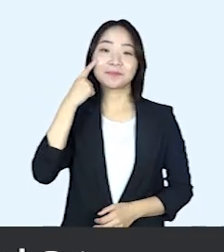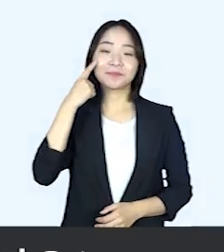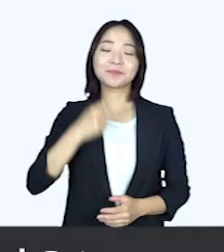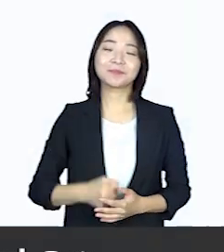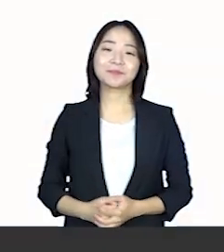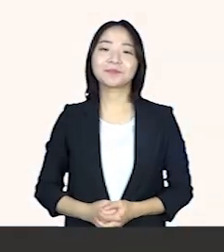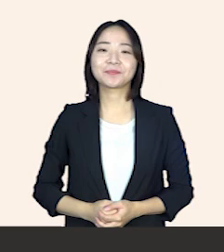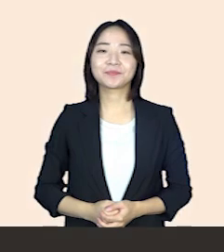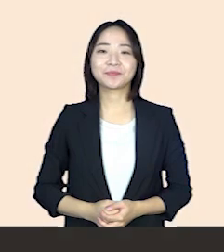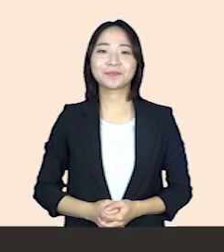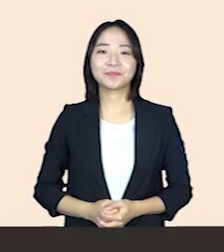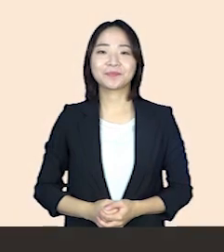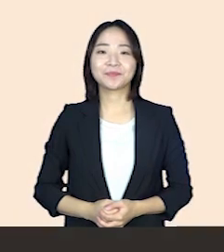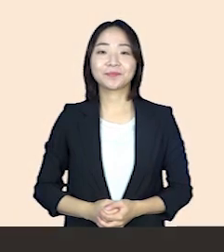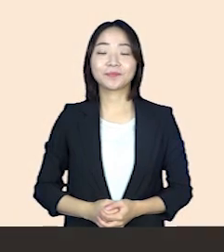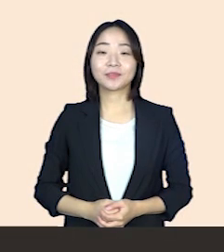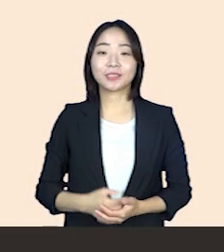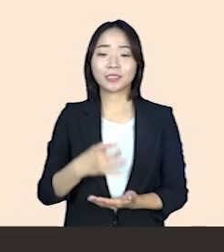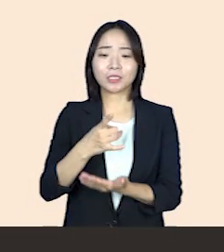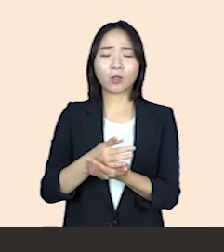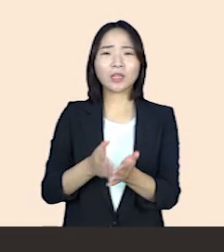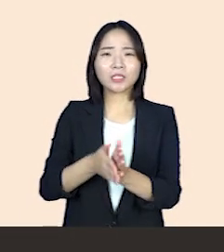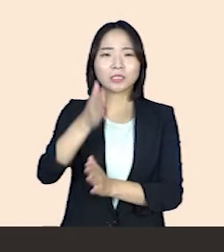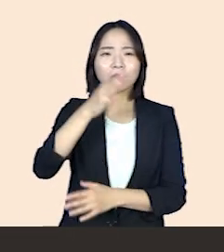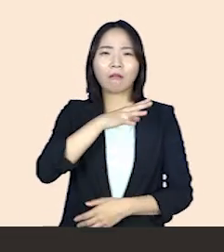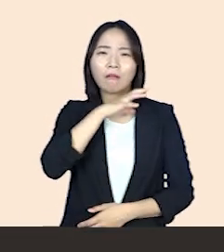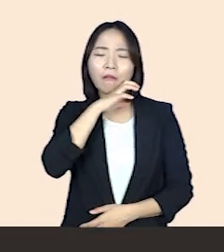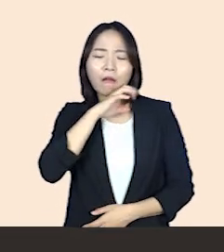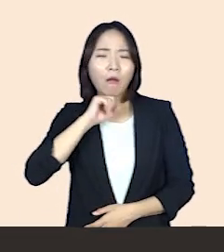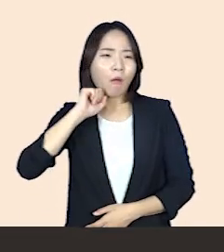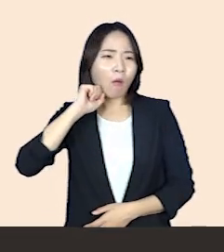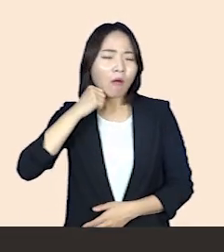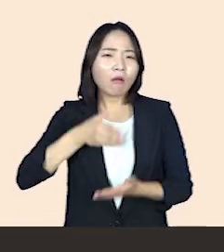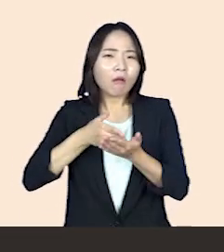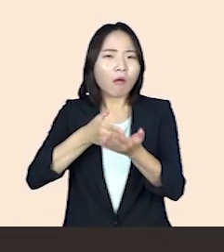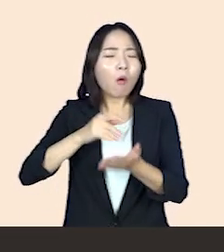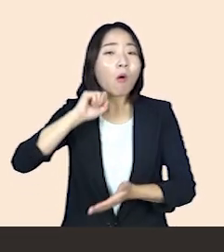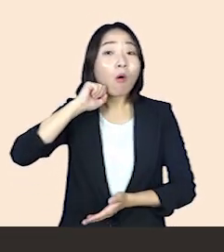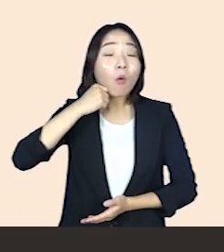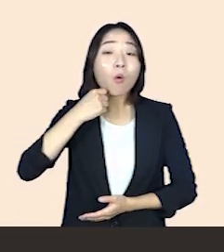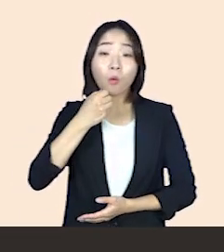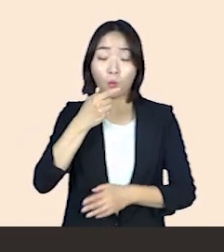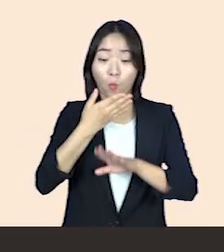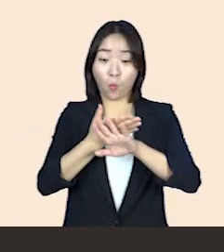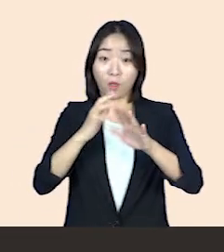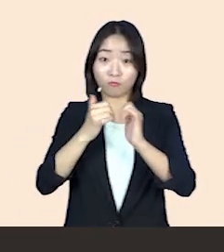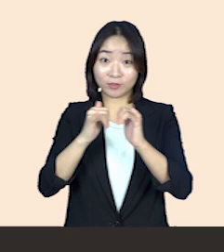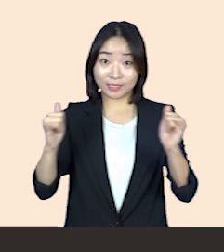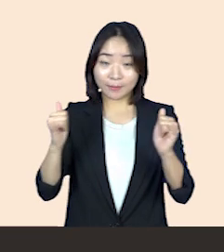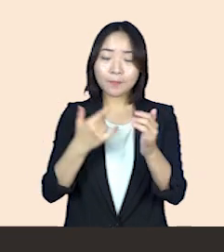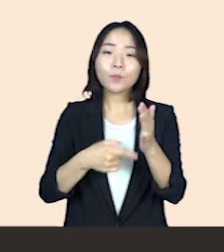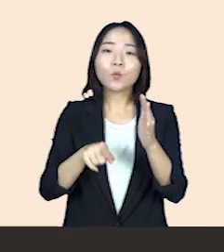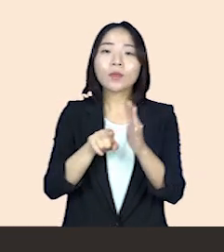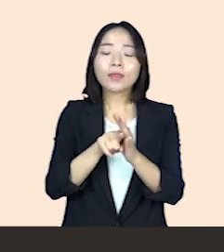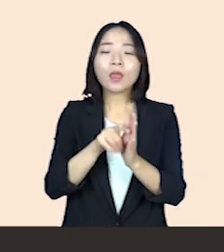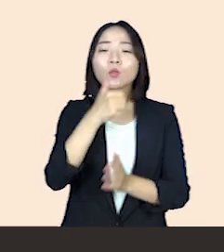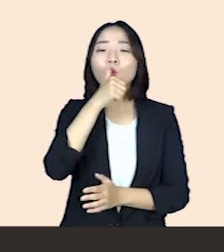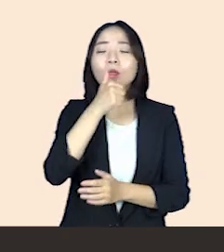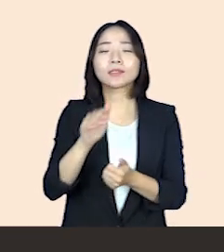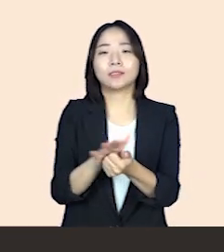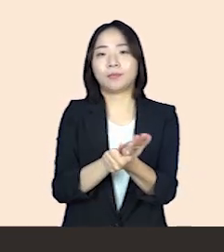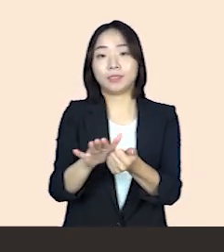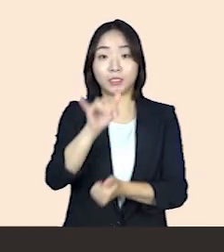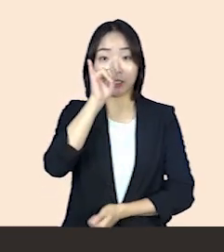어떨까요? 천안시가 민원처리 어려움을 겪는 외국인들을 위해 민원실 내 통역 서비스 창구를